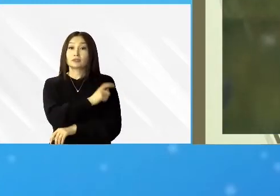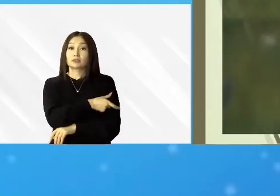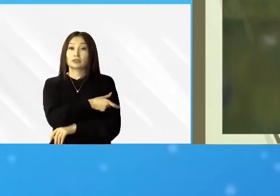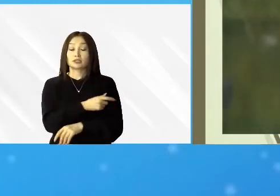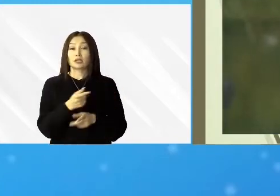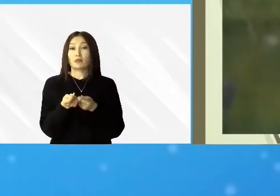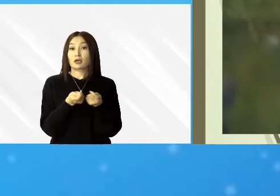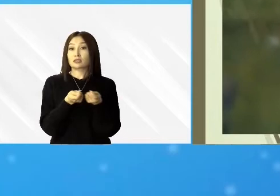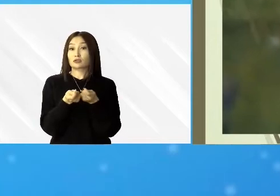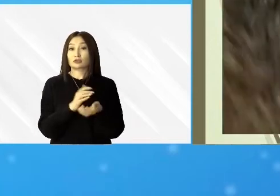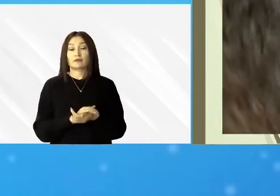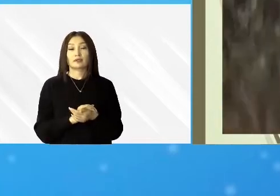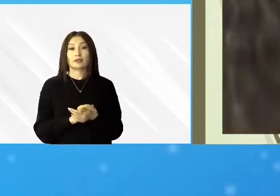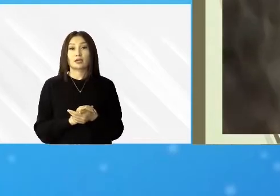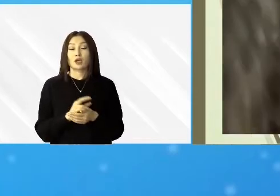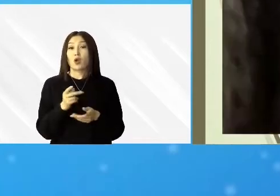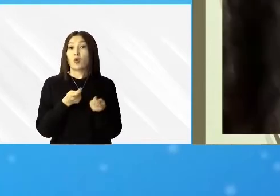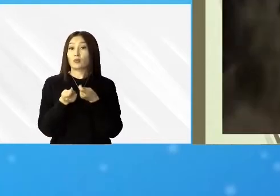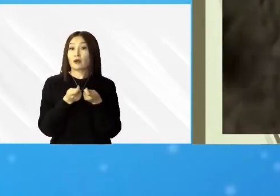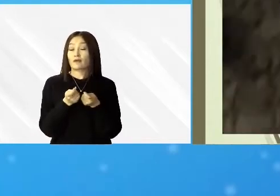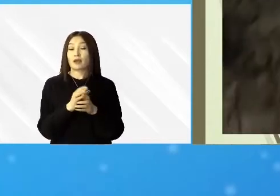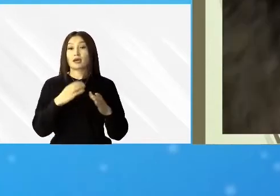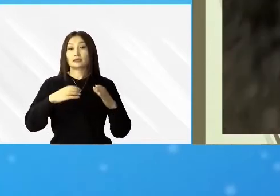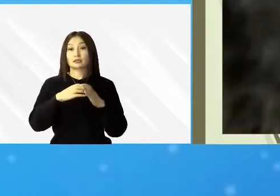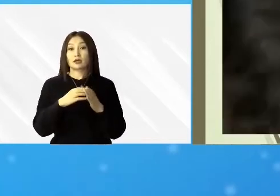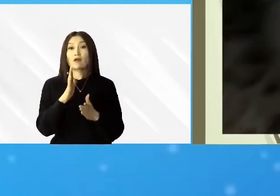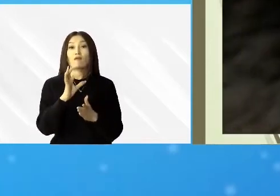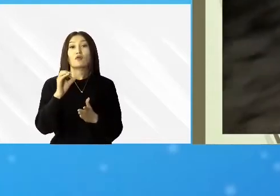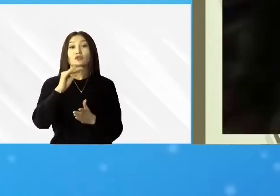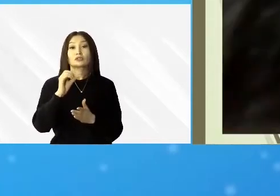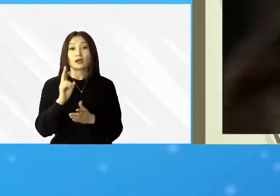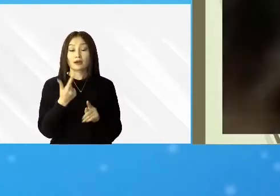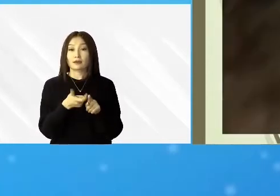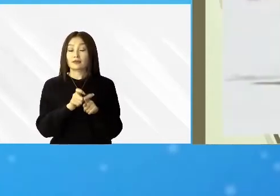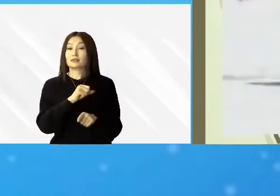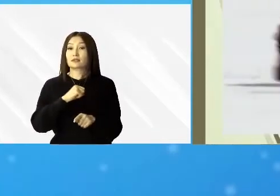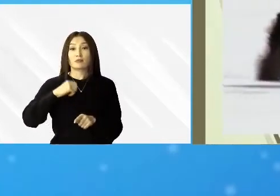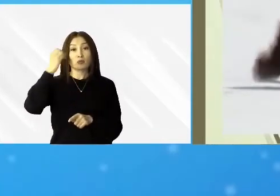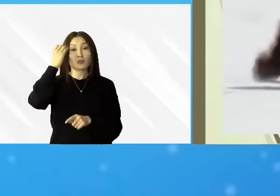мирно сосуществовать. Управляет стаей вожак. Это